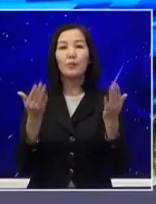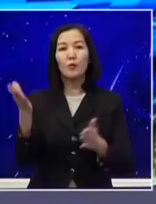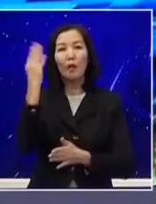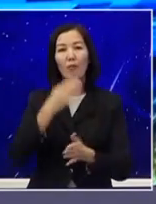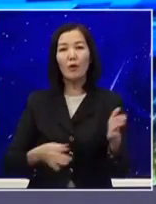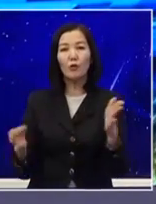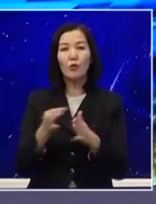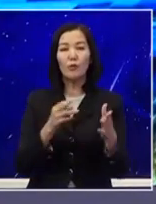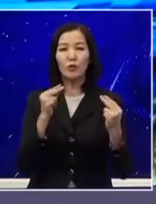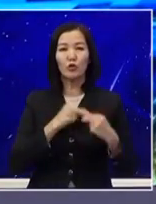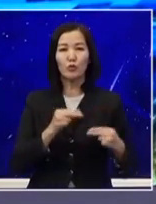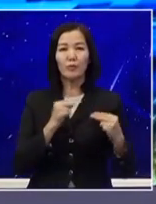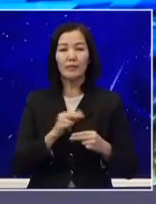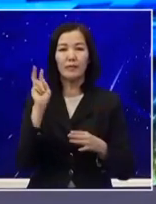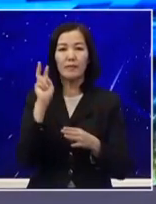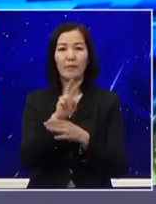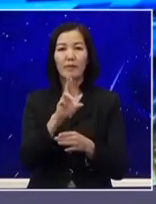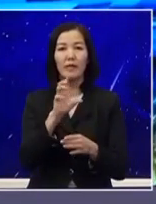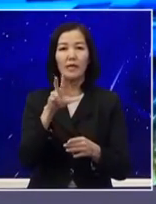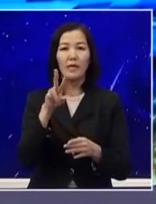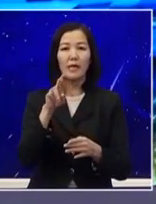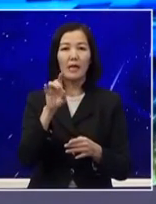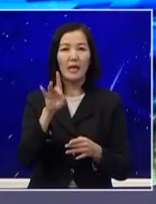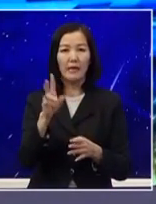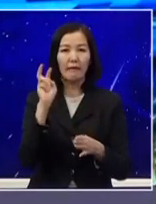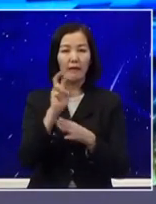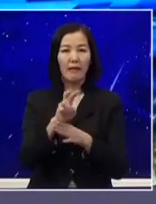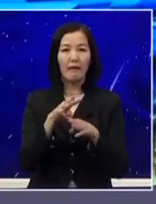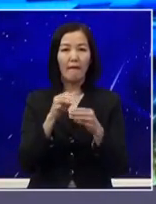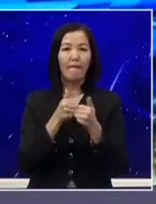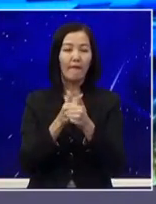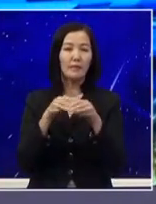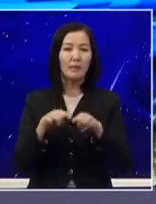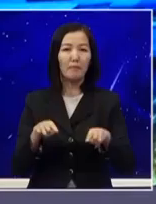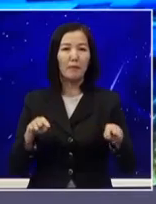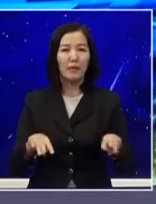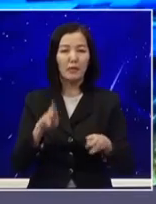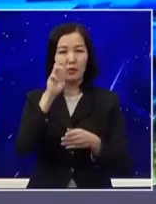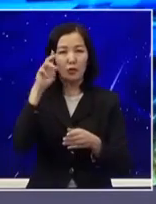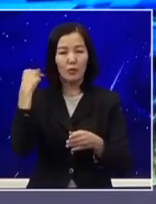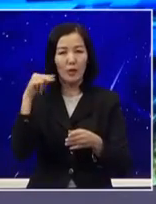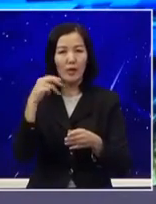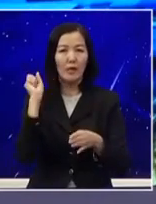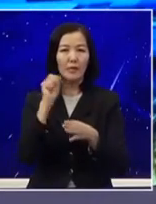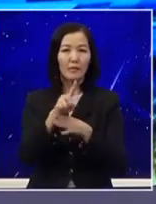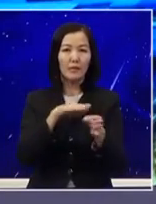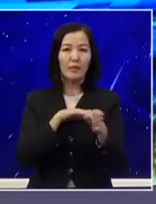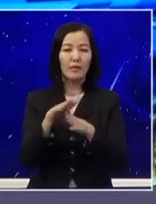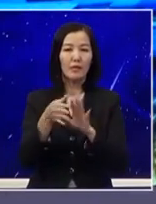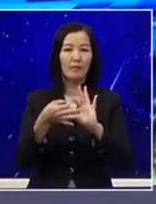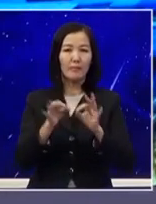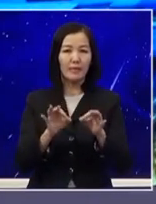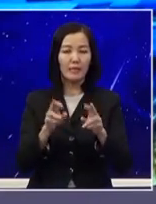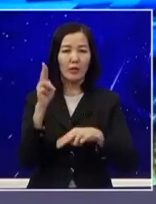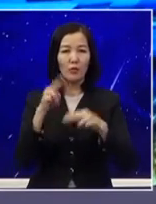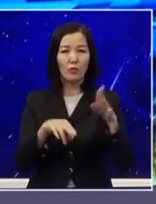Алматы облысына жұмыс сапарымен Роман Скляр келді. Вице-министр өңірде үкімет басшысы тапсырмасының орындалуы қарқынын пысықтады.